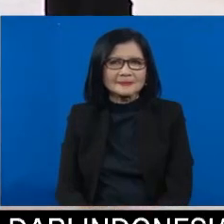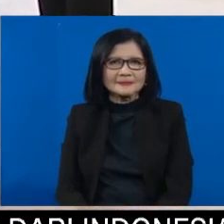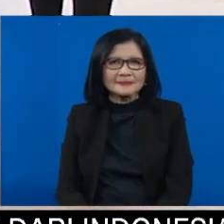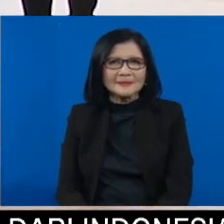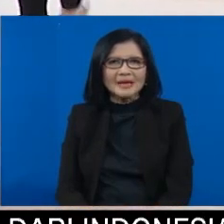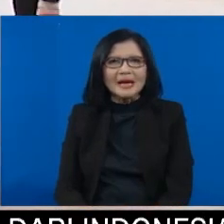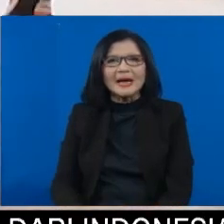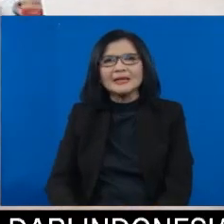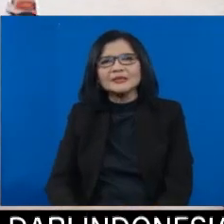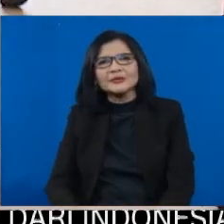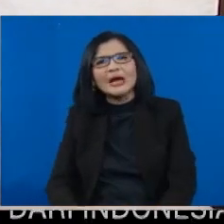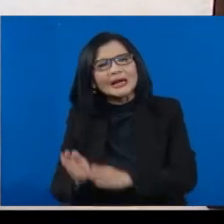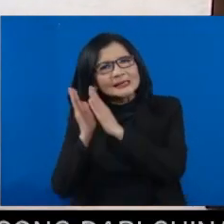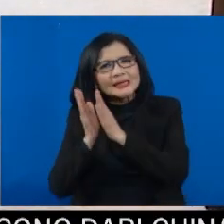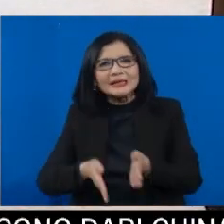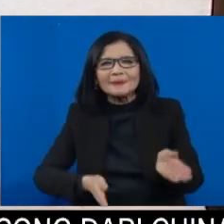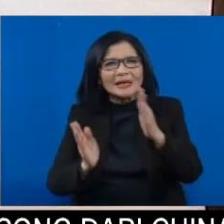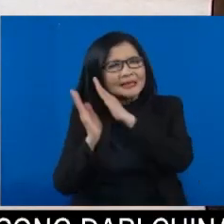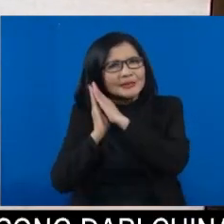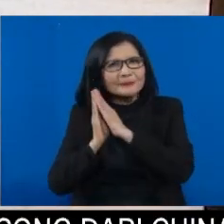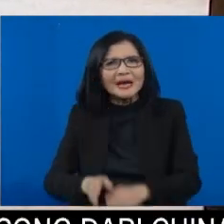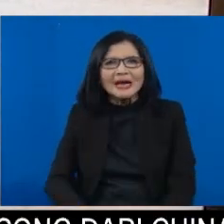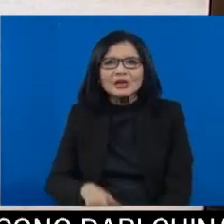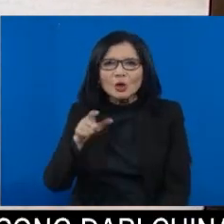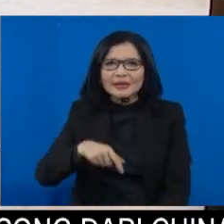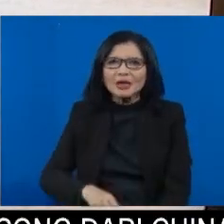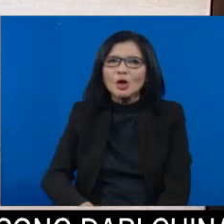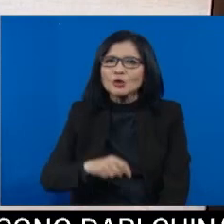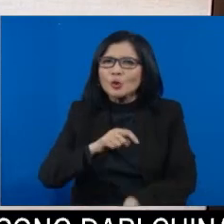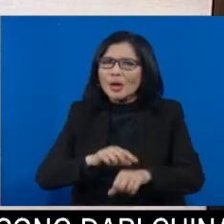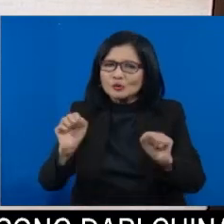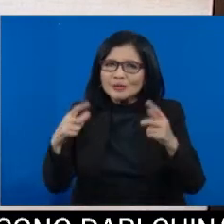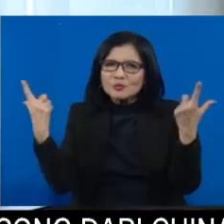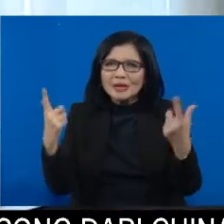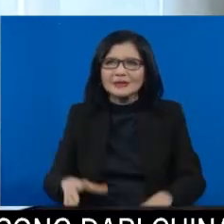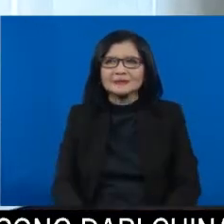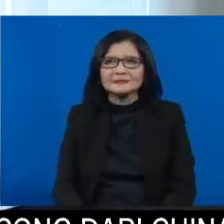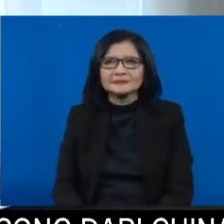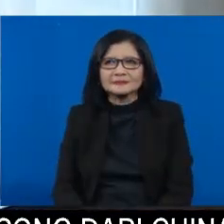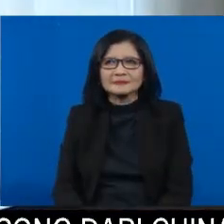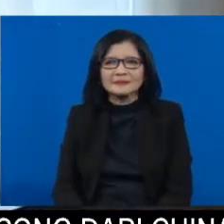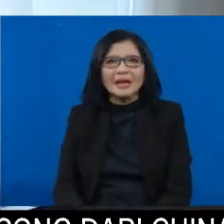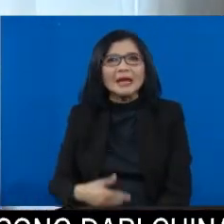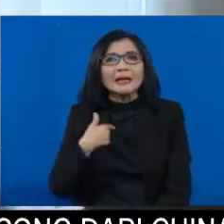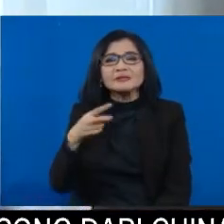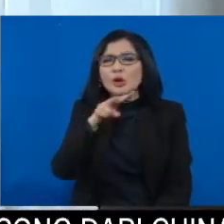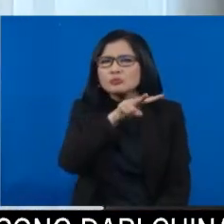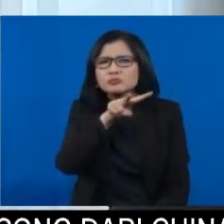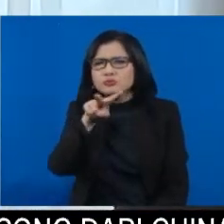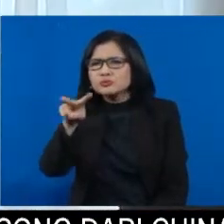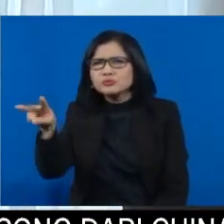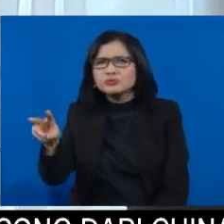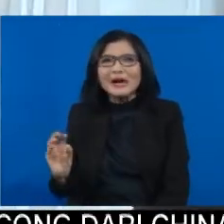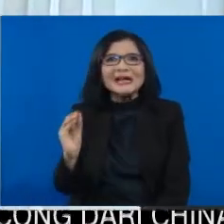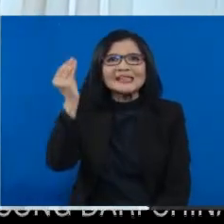Staycation, pilihan yang cocok untuk Anda yang ingin mengajak keluarga menghabiskan waktu liburan. Kita bisa memandangi suasana kota dari